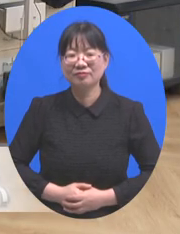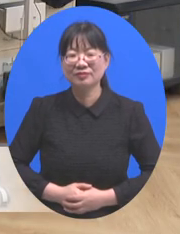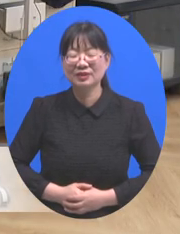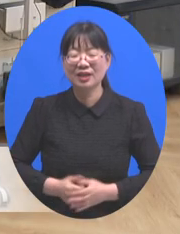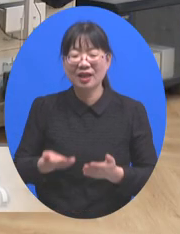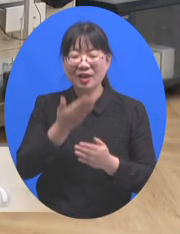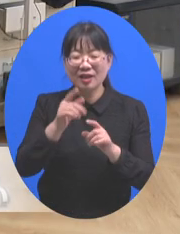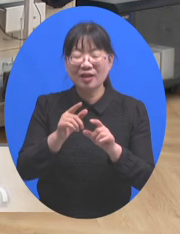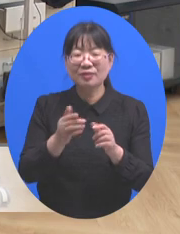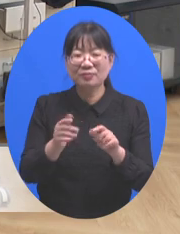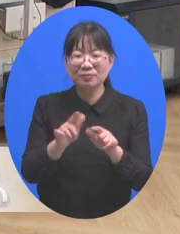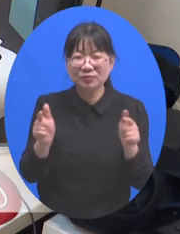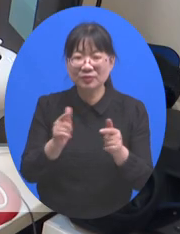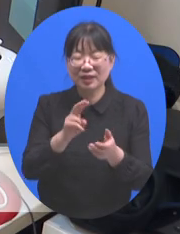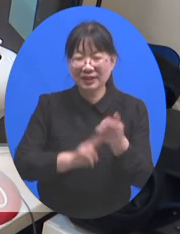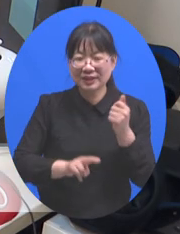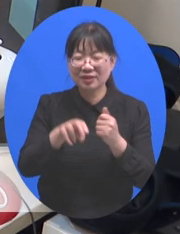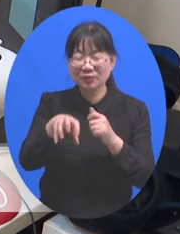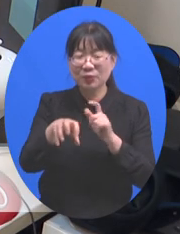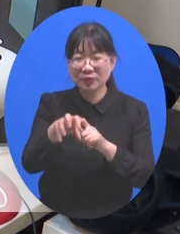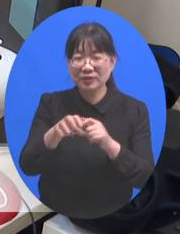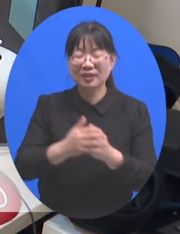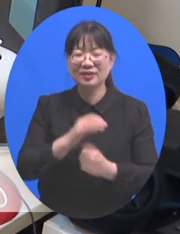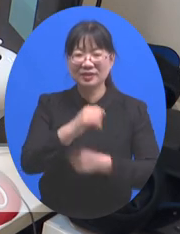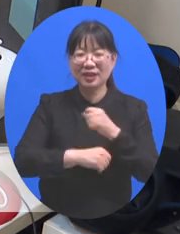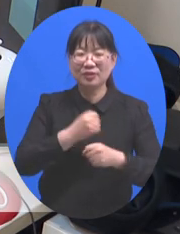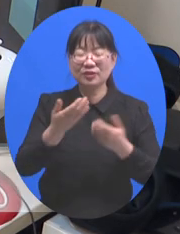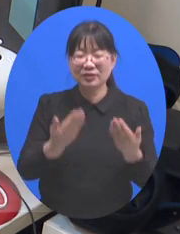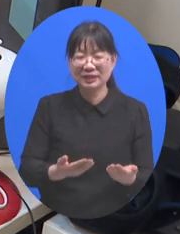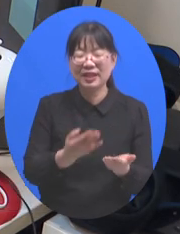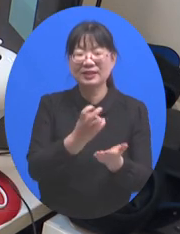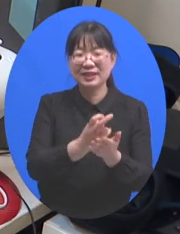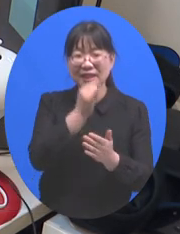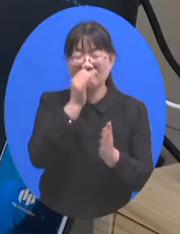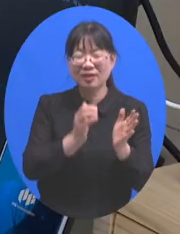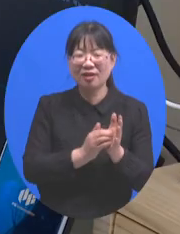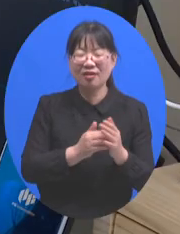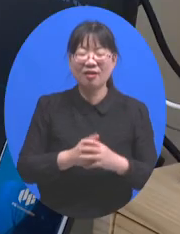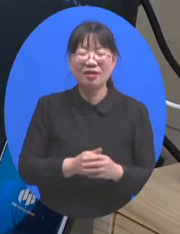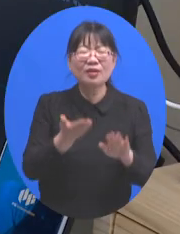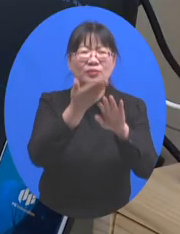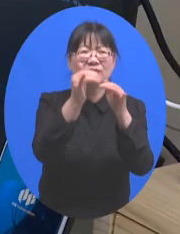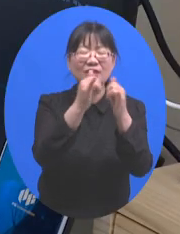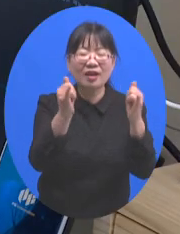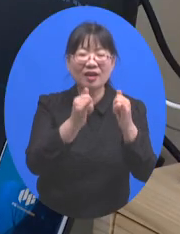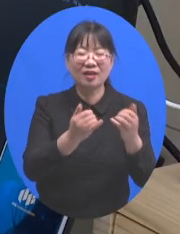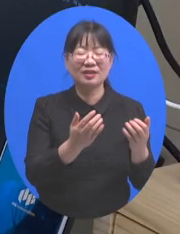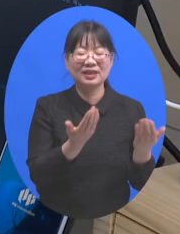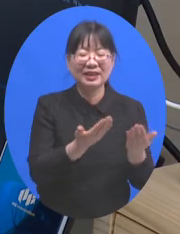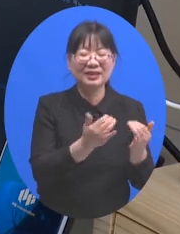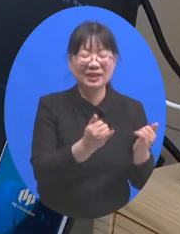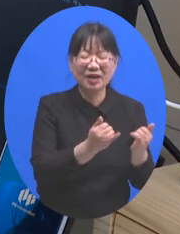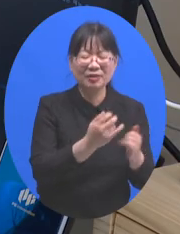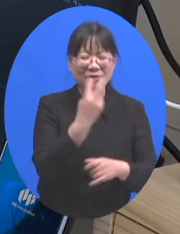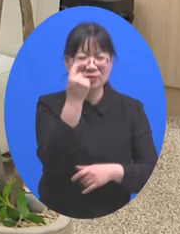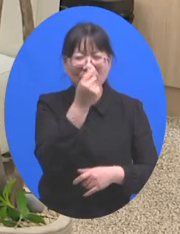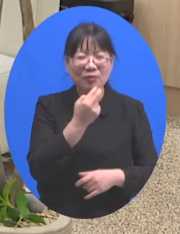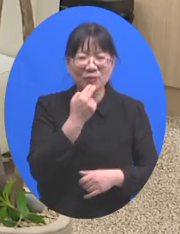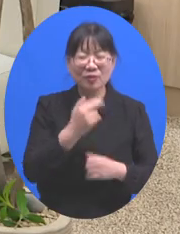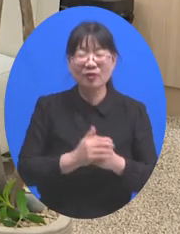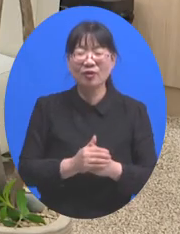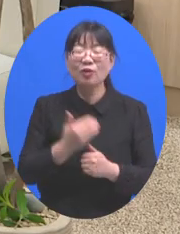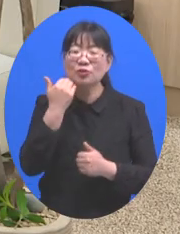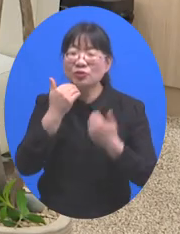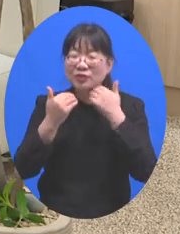식품을 유통하는 이 업체는 자율 연차제를 실시하고 있습니다. 상사나 동료의 눈치를 볼 필요 없이 직책과 무관하게 누구나 필요한